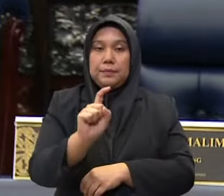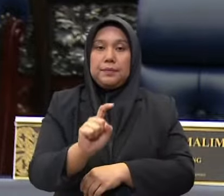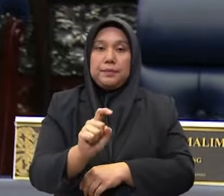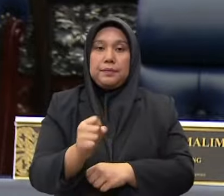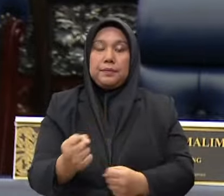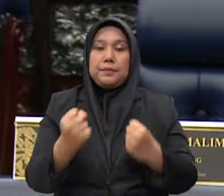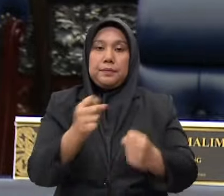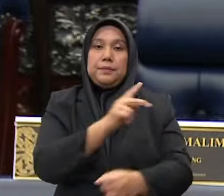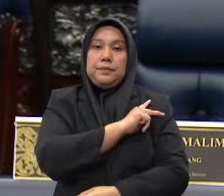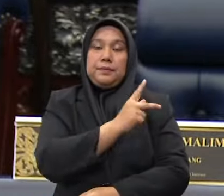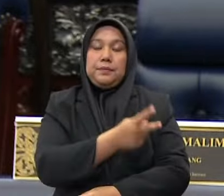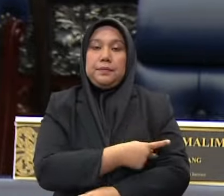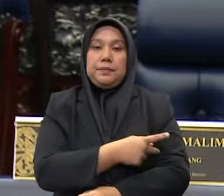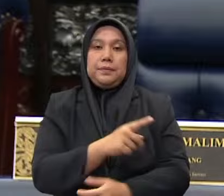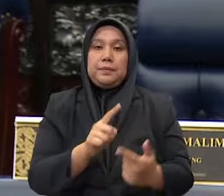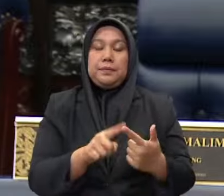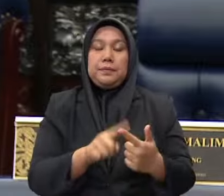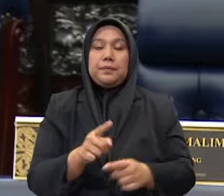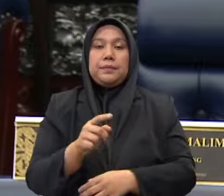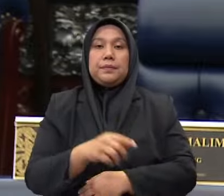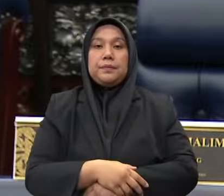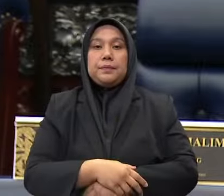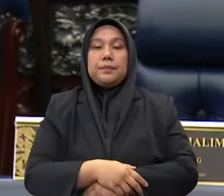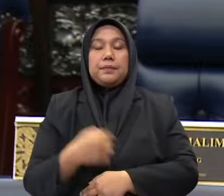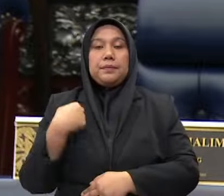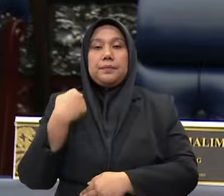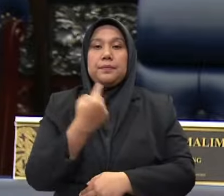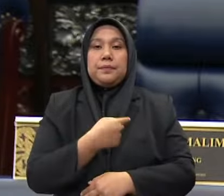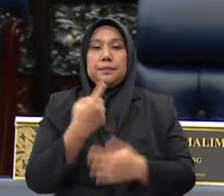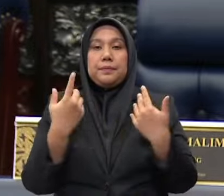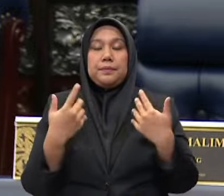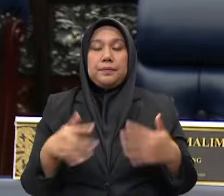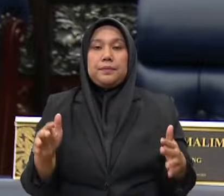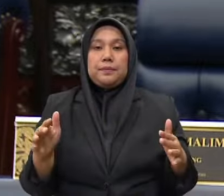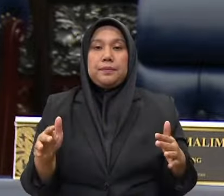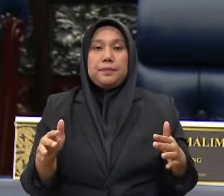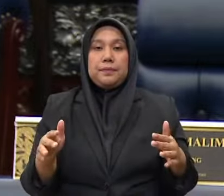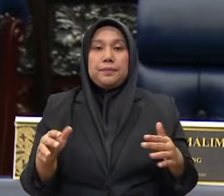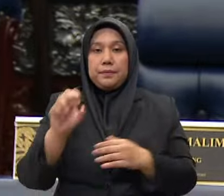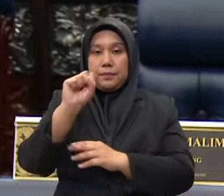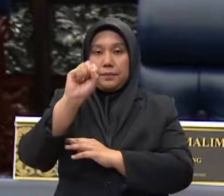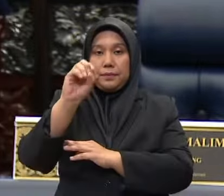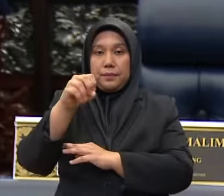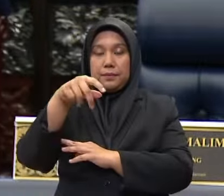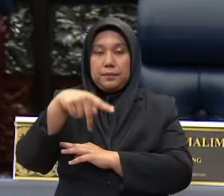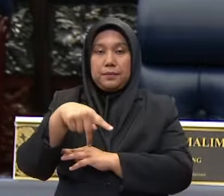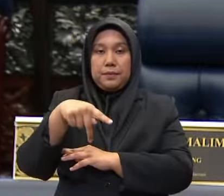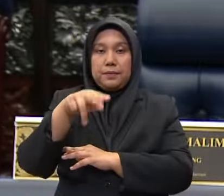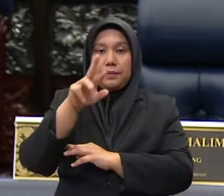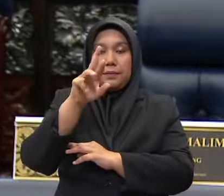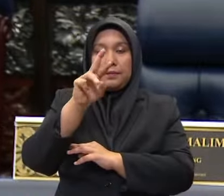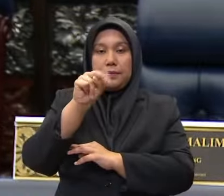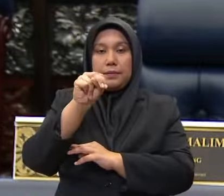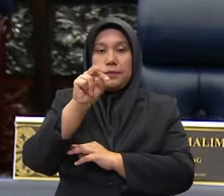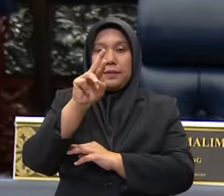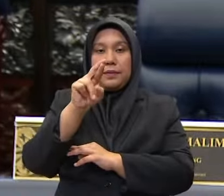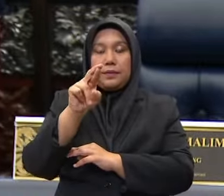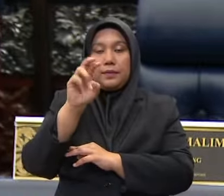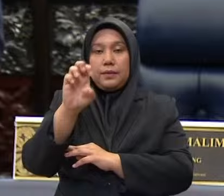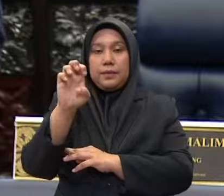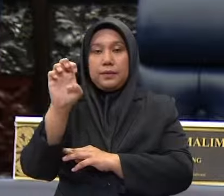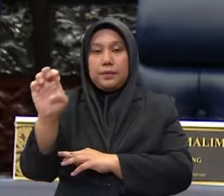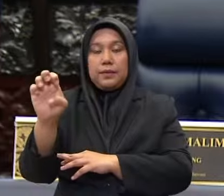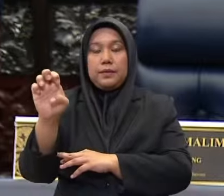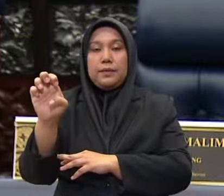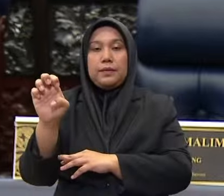tetapi kedua ialah bahawa hakikatnya kita sudah pun ada sop NR nrree yang